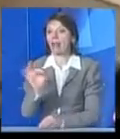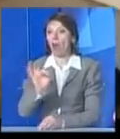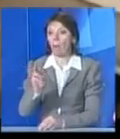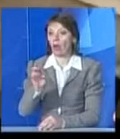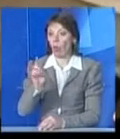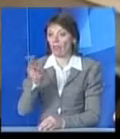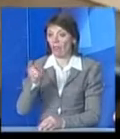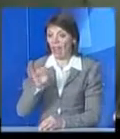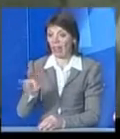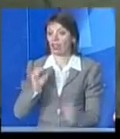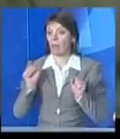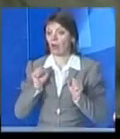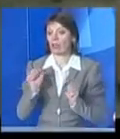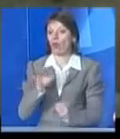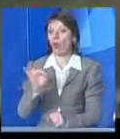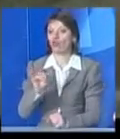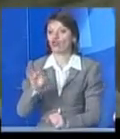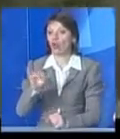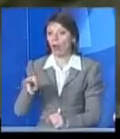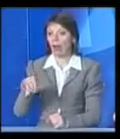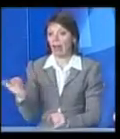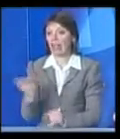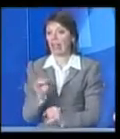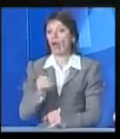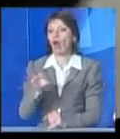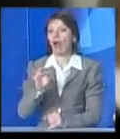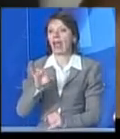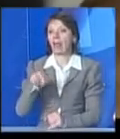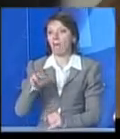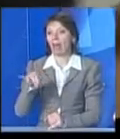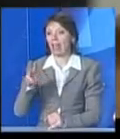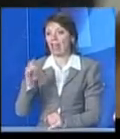Обергольцер, спортсмен Урс Коллі та блогер Надя Шмідт.